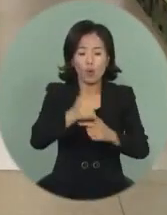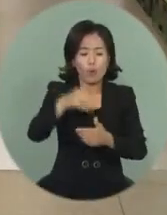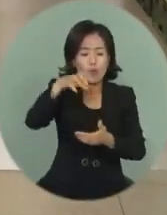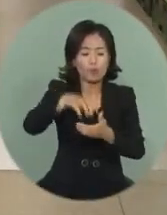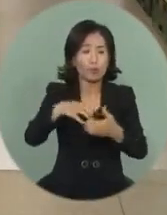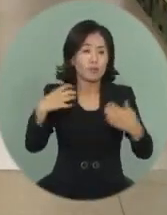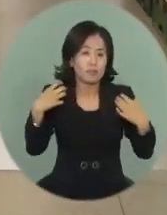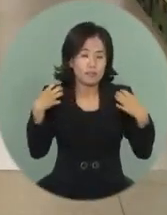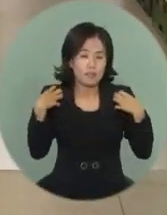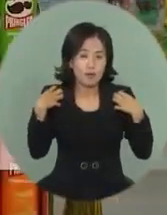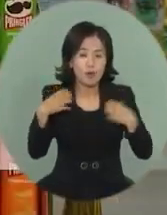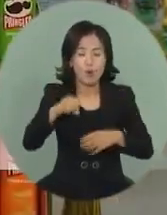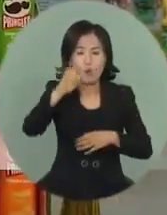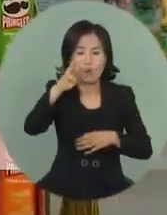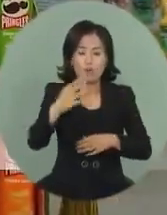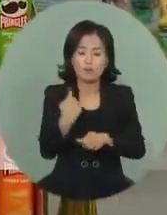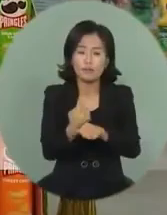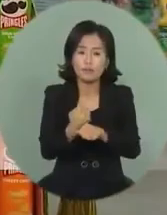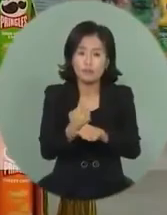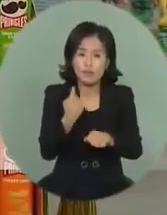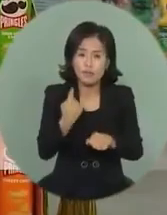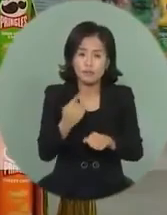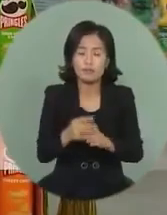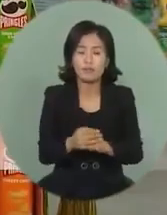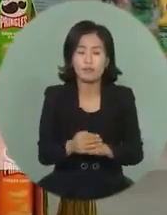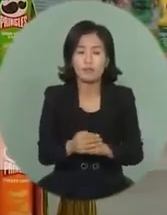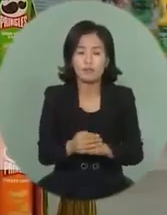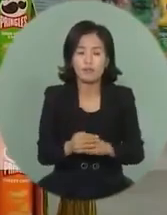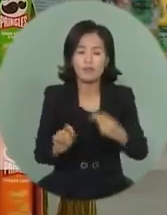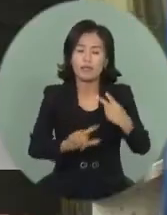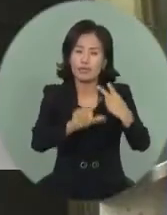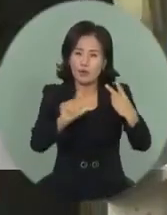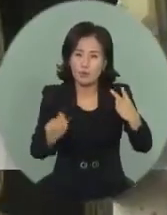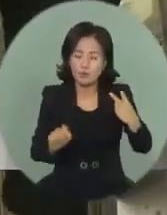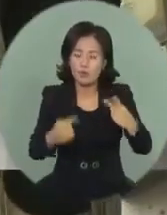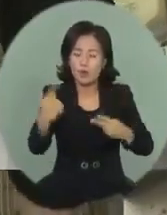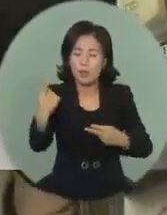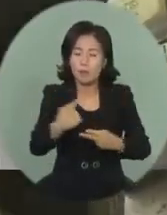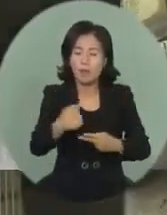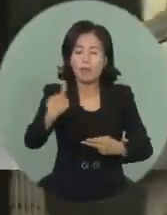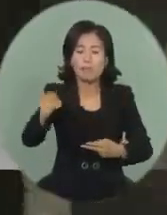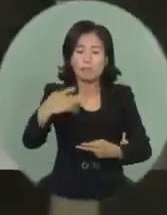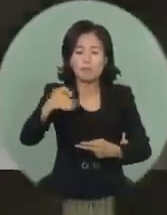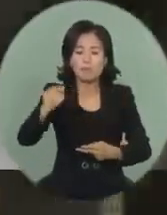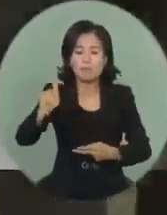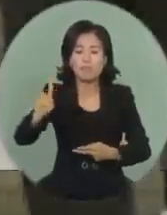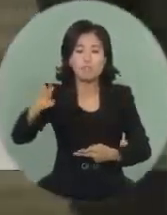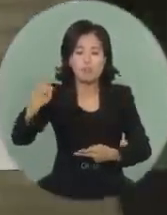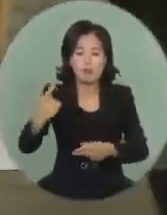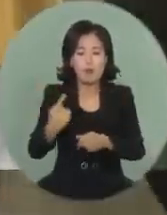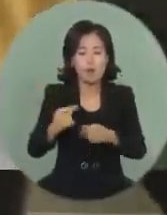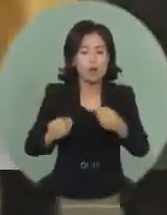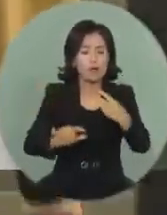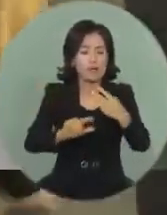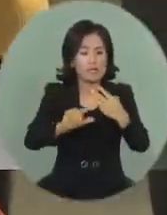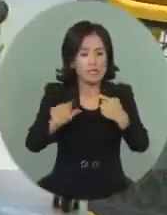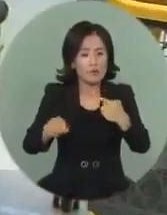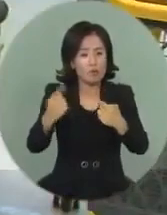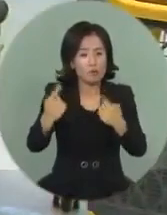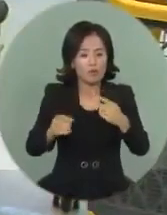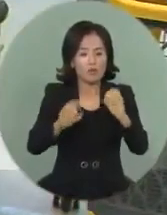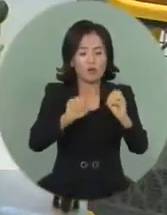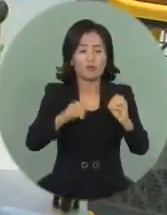통계청에 따르면 광주의 지난 달 소비자 물가 지수는 114.108 전 달에 비해